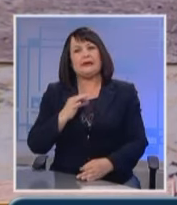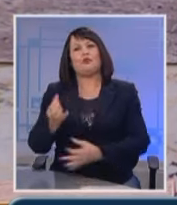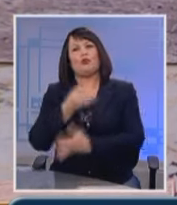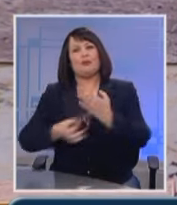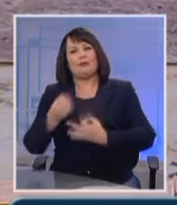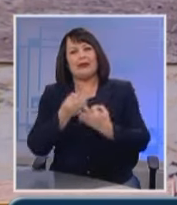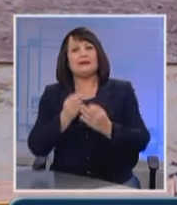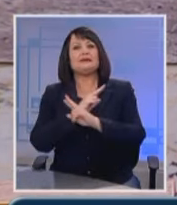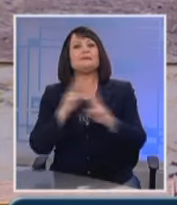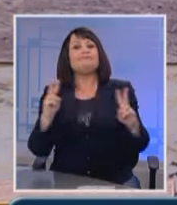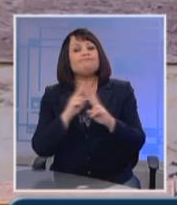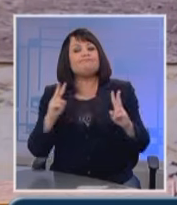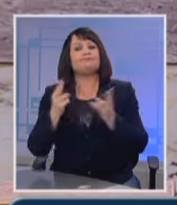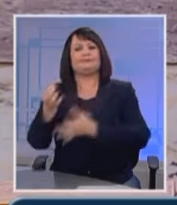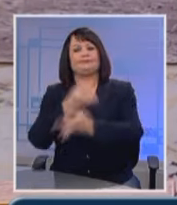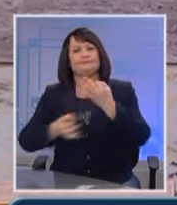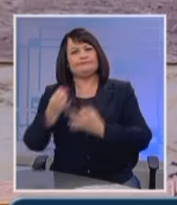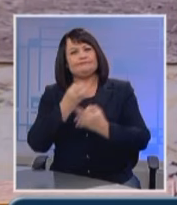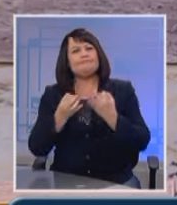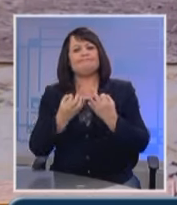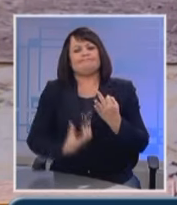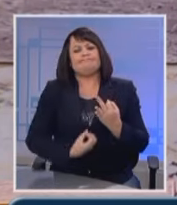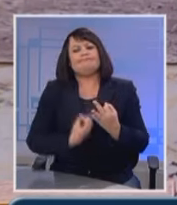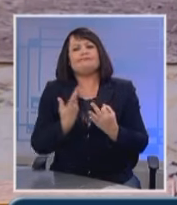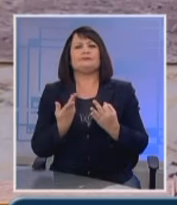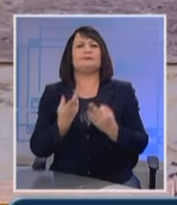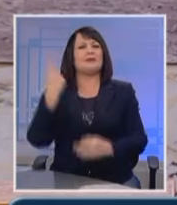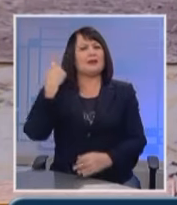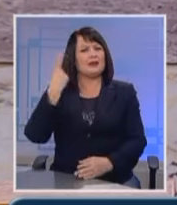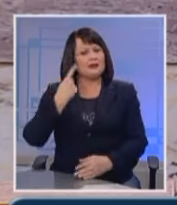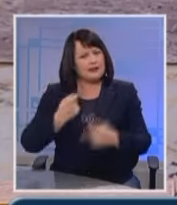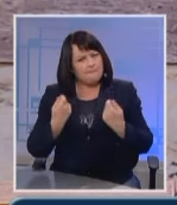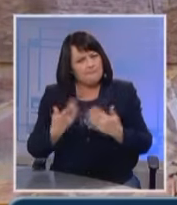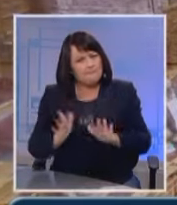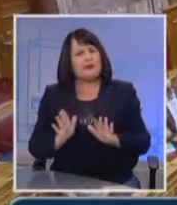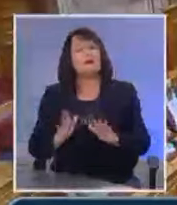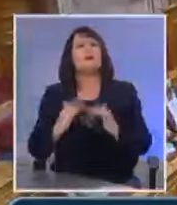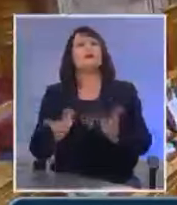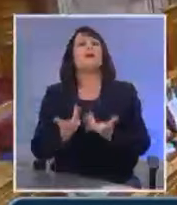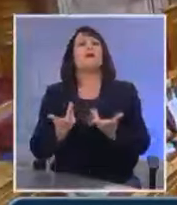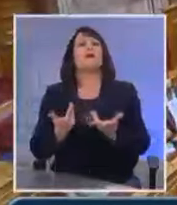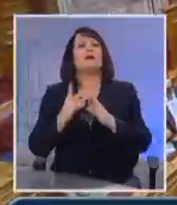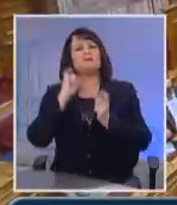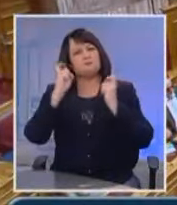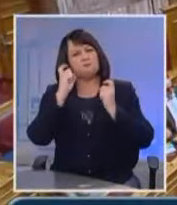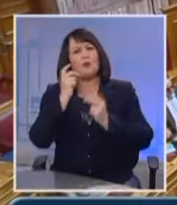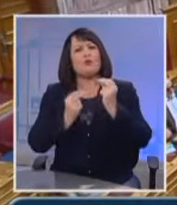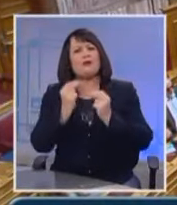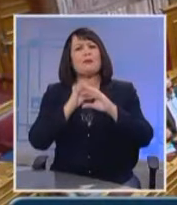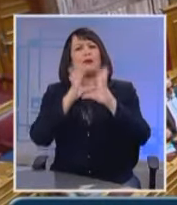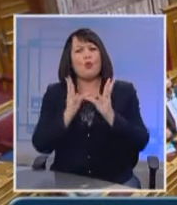την σαφήνεια και αμεσότητα της κριτικής τους, αλλά και των προβλημάτων